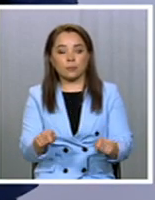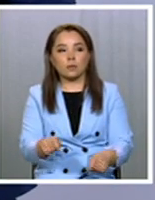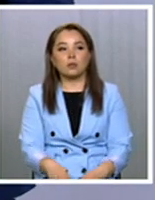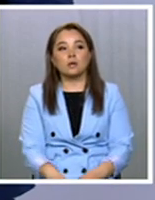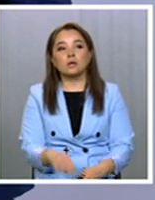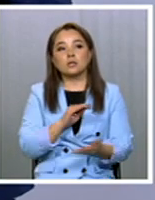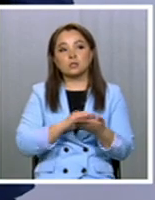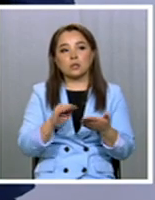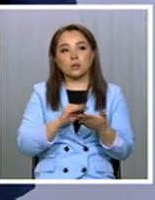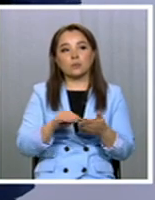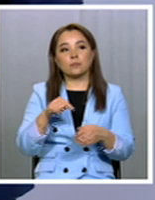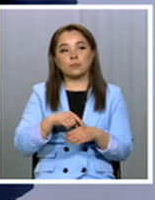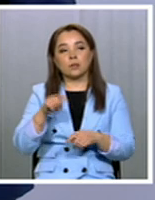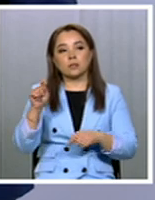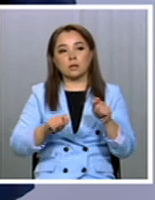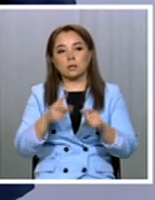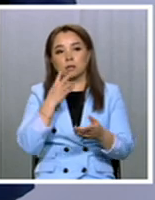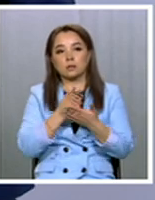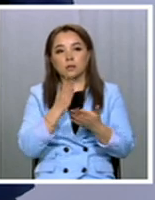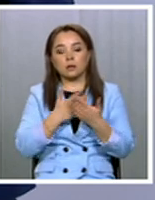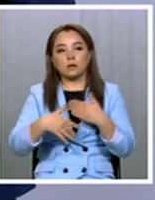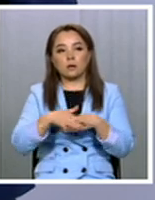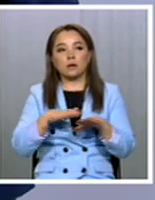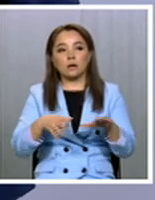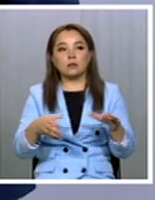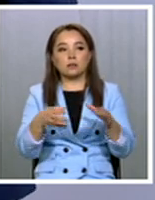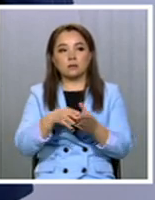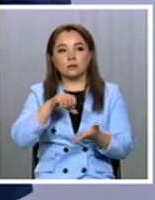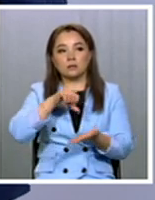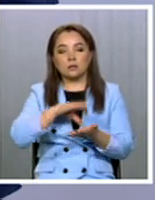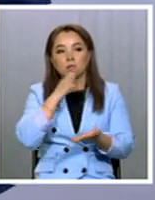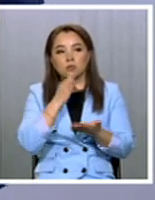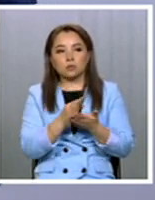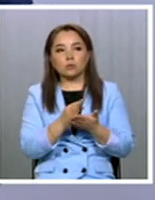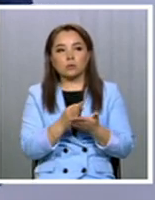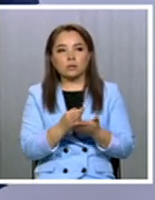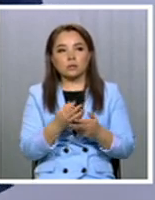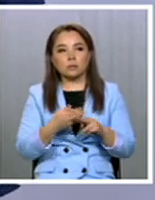Жазушылар съезінде қойылатын талаптар. Тоқтала өтсек.